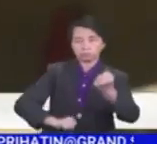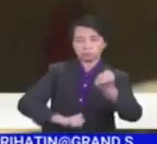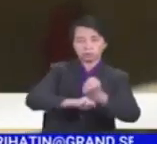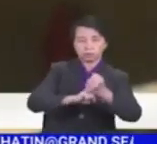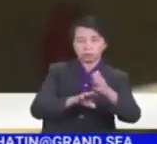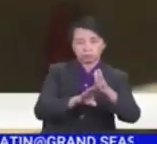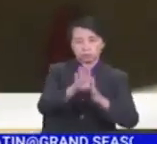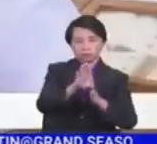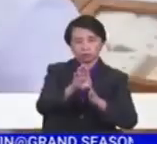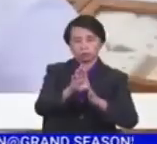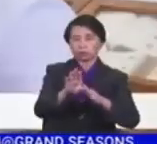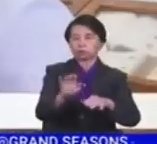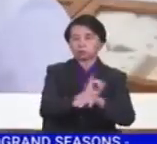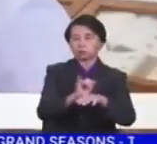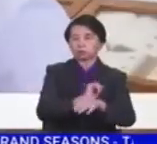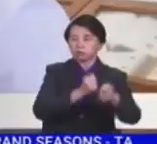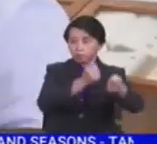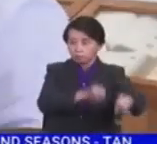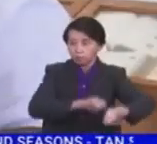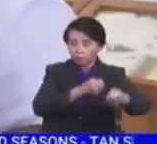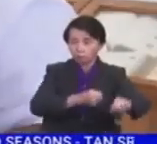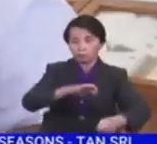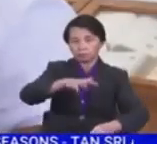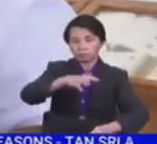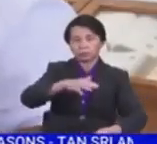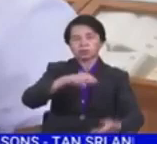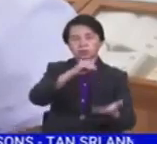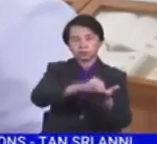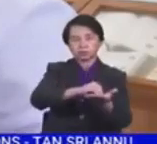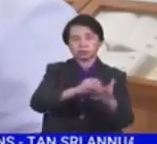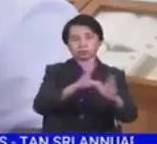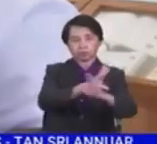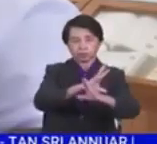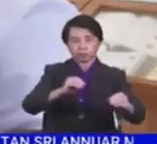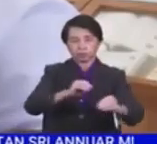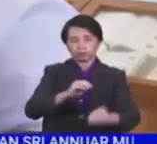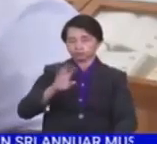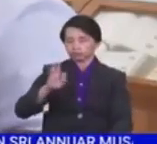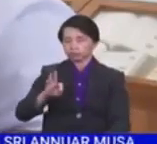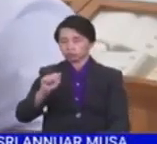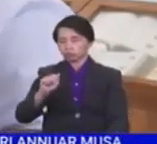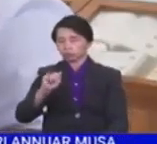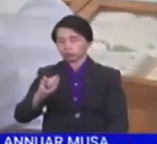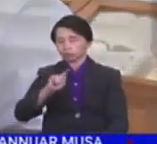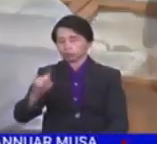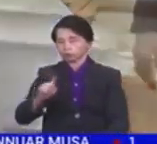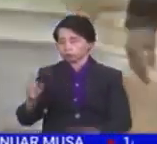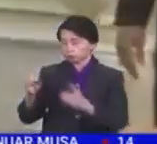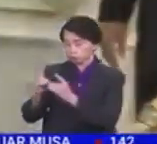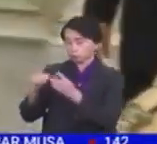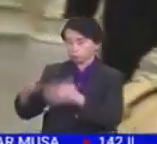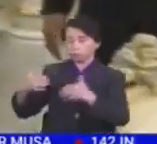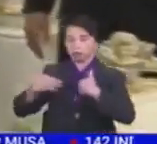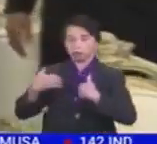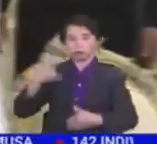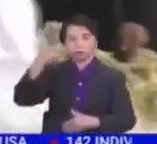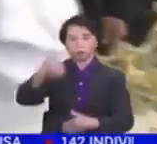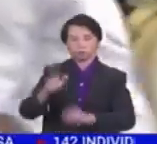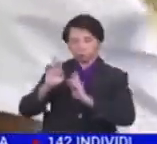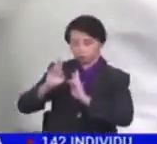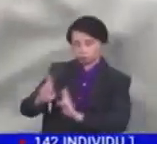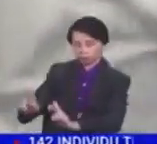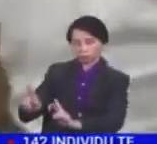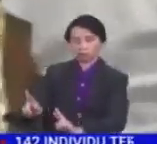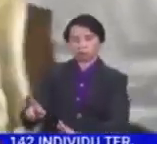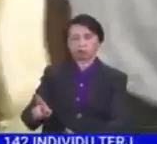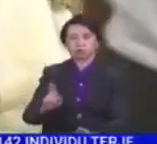pembangunan pemain industri kecil dan sederhana distrowatch Faiz art stage ditemuin selepas mengadakan kunjungan hormat